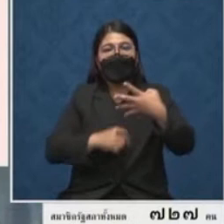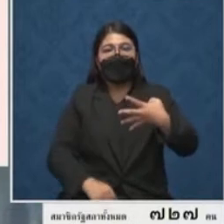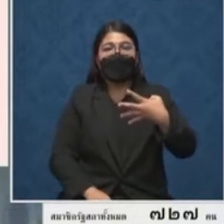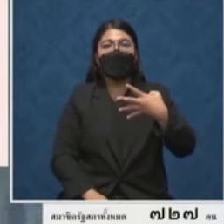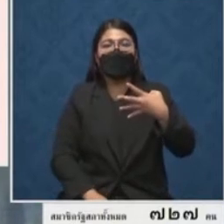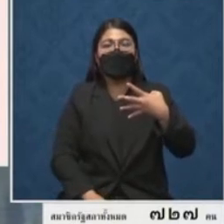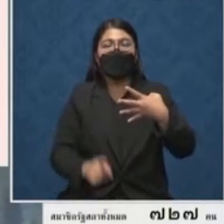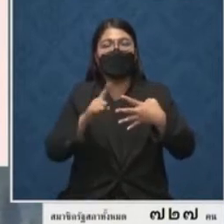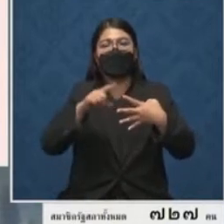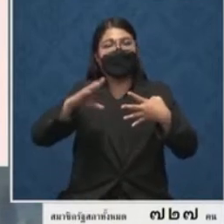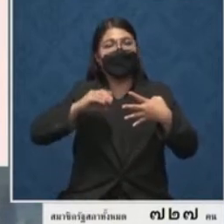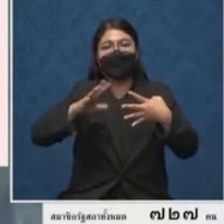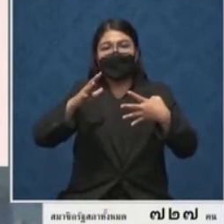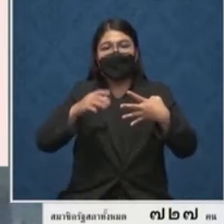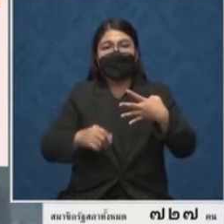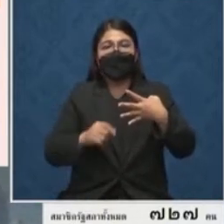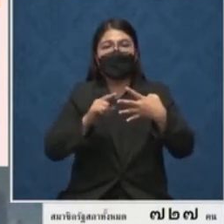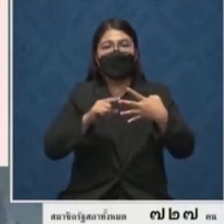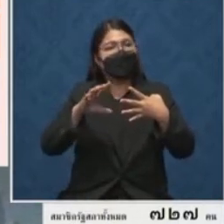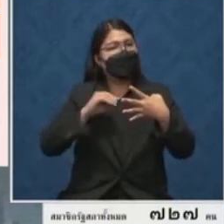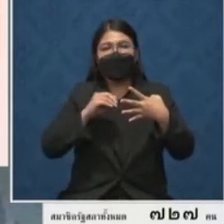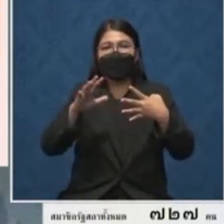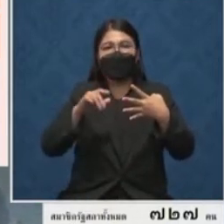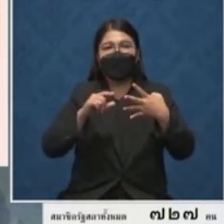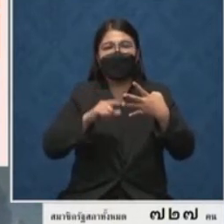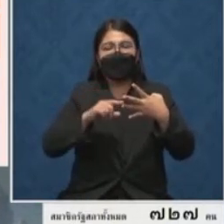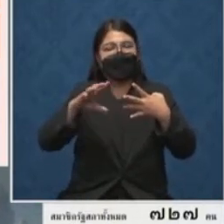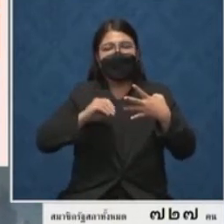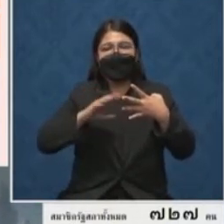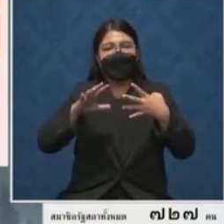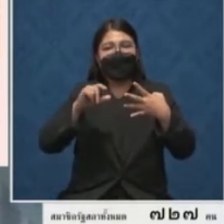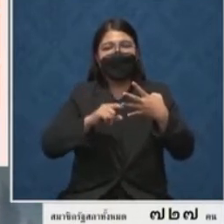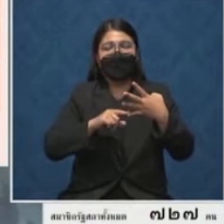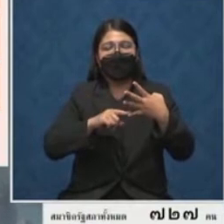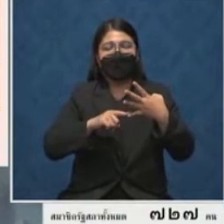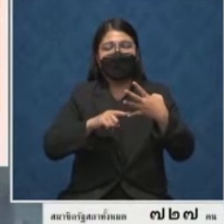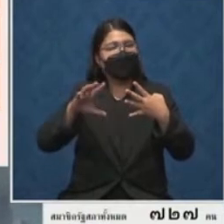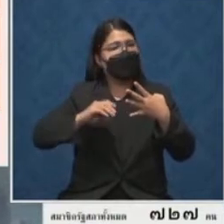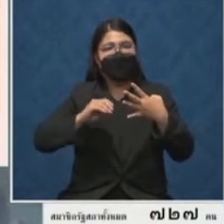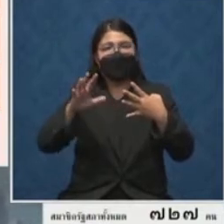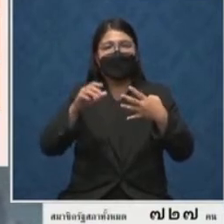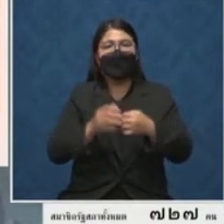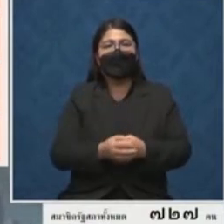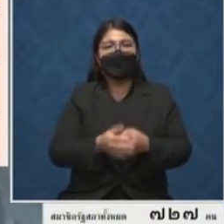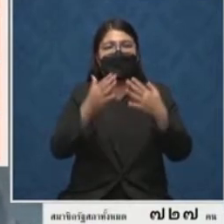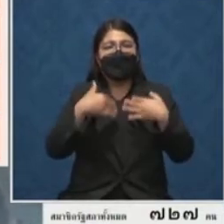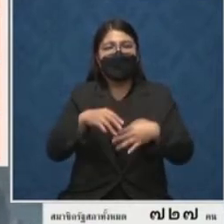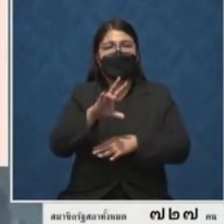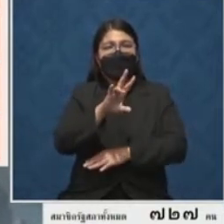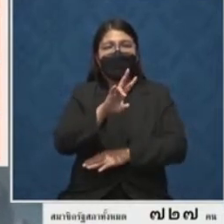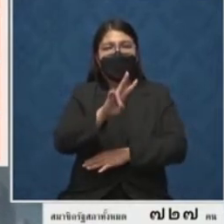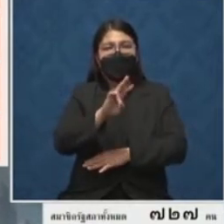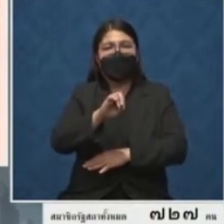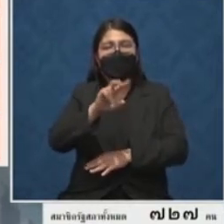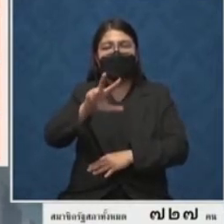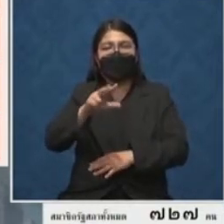1ไม่รับหลักการ2ไม่รับหลักการ3ไม่รับหลักการ4ไม่รับหลักการครับ 73นาย